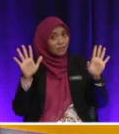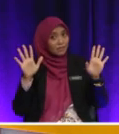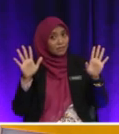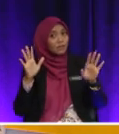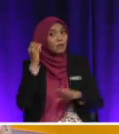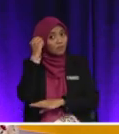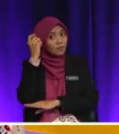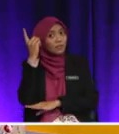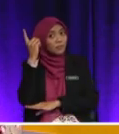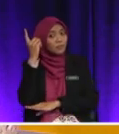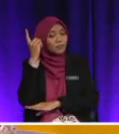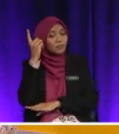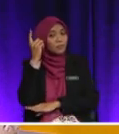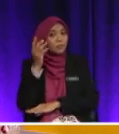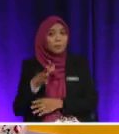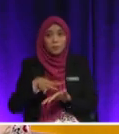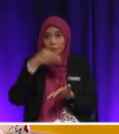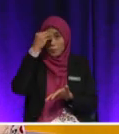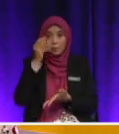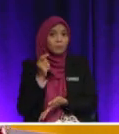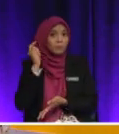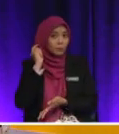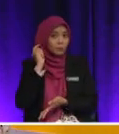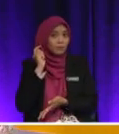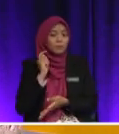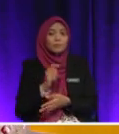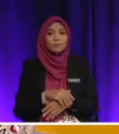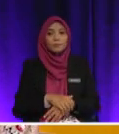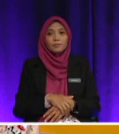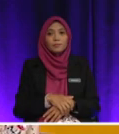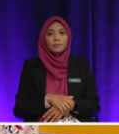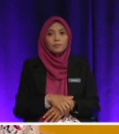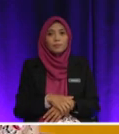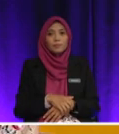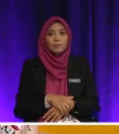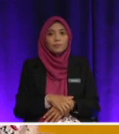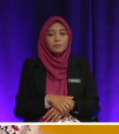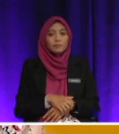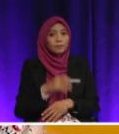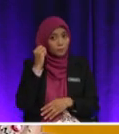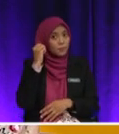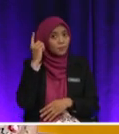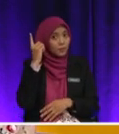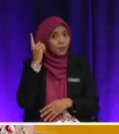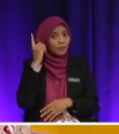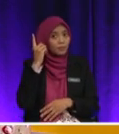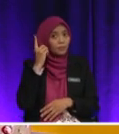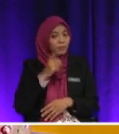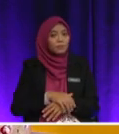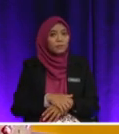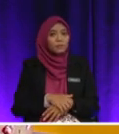berdasarkan penanganan Cikgu tadi paham atau tidak sistem pendidikan di sawah dan Sabah paham semua udah paham